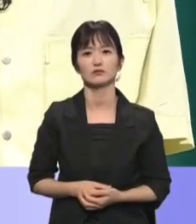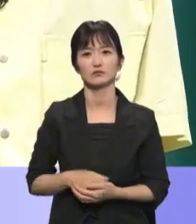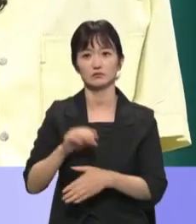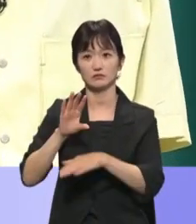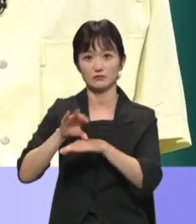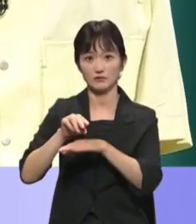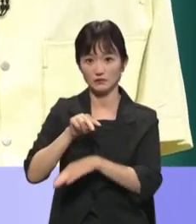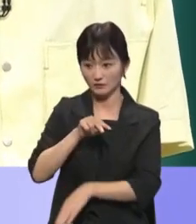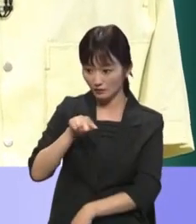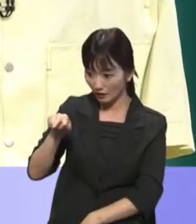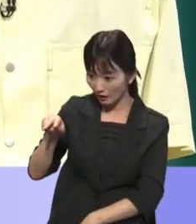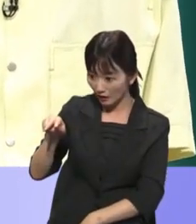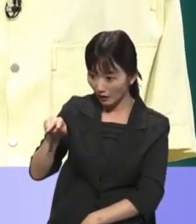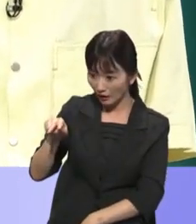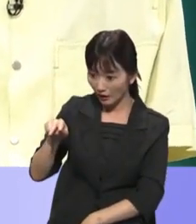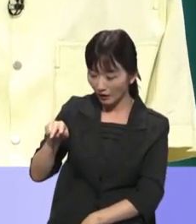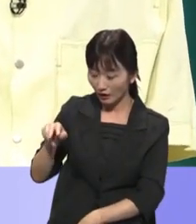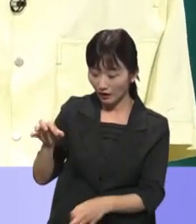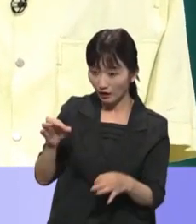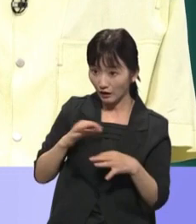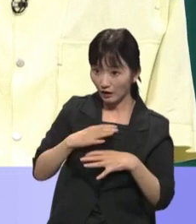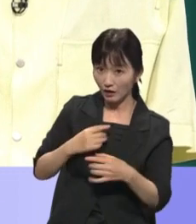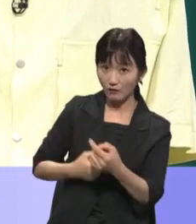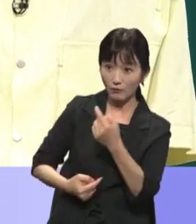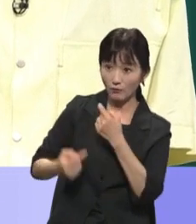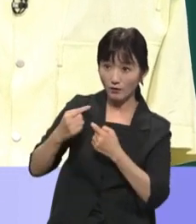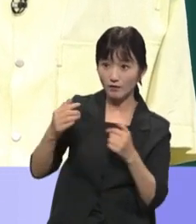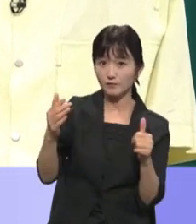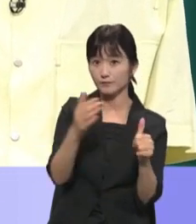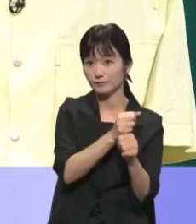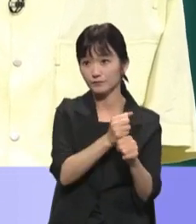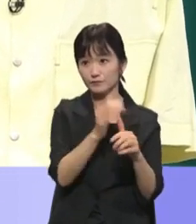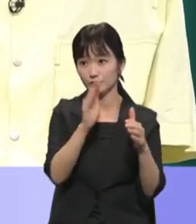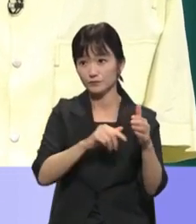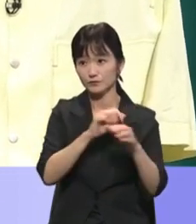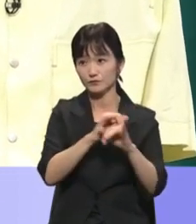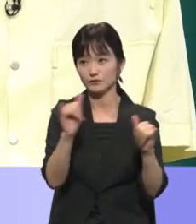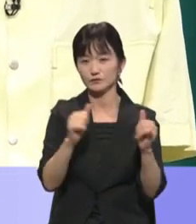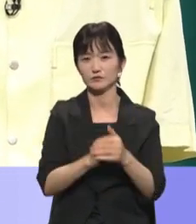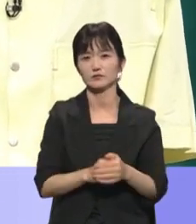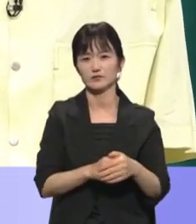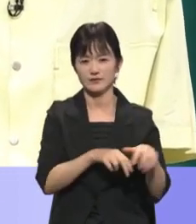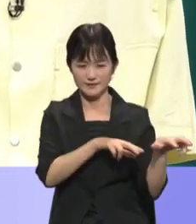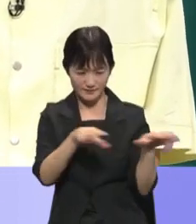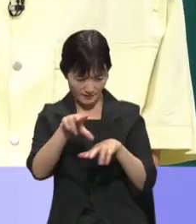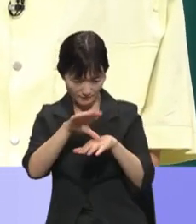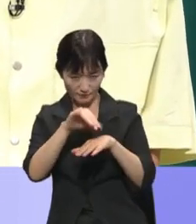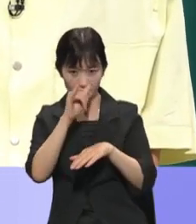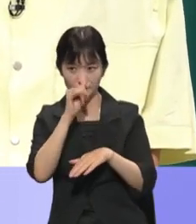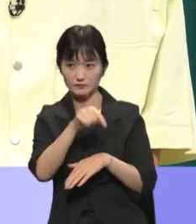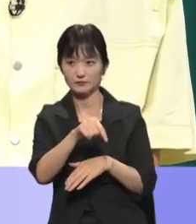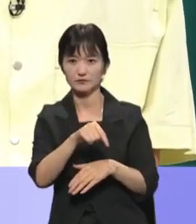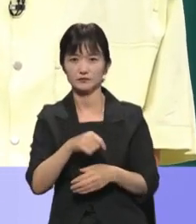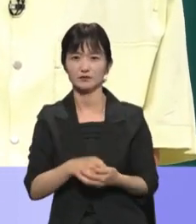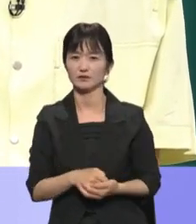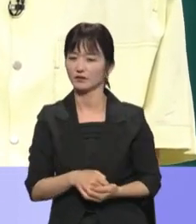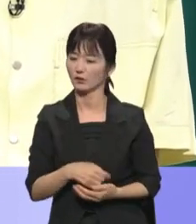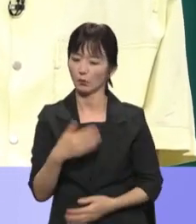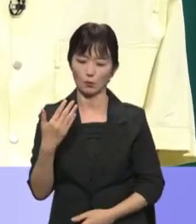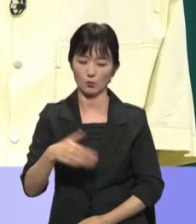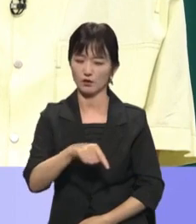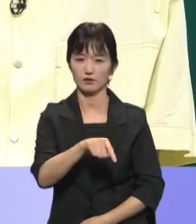보던 시청자들이 제보를 해가지고 이게 잡힌 겁니다 공무원이 업무 시간에 라방한다 간도 크다